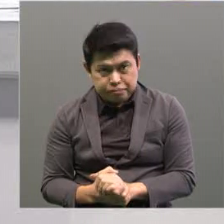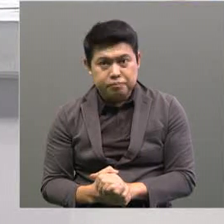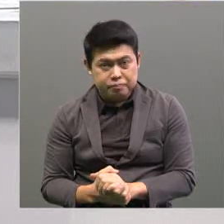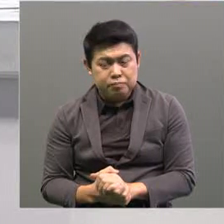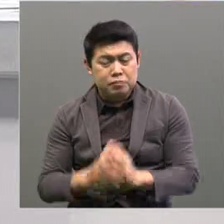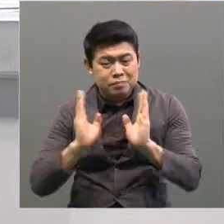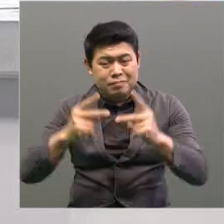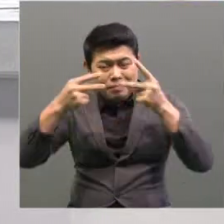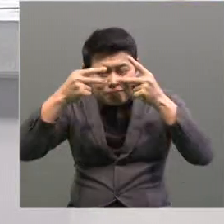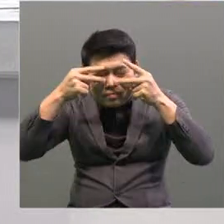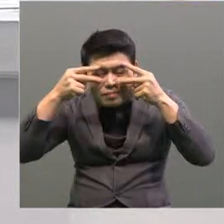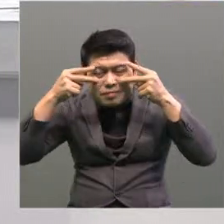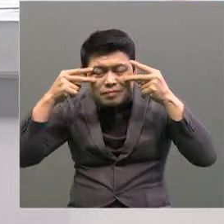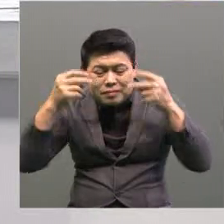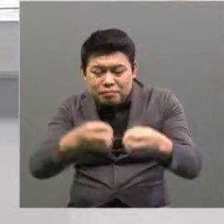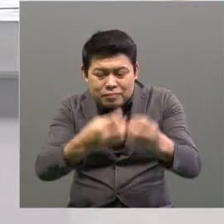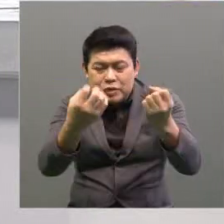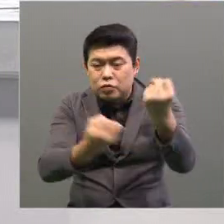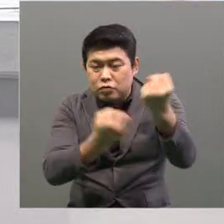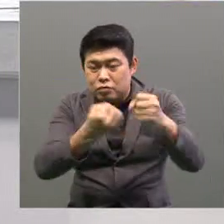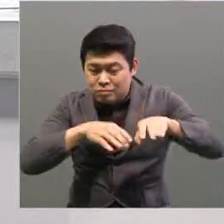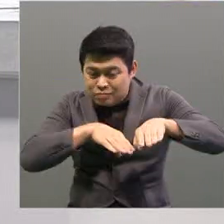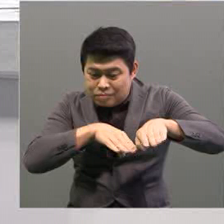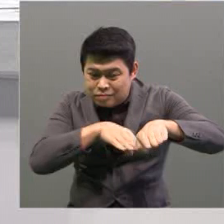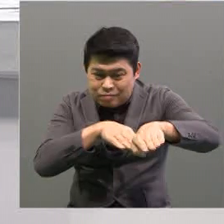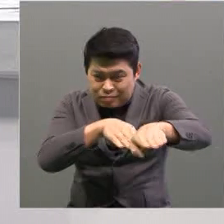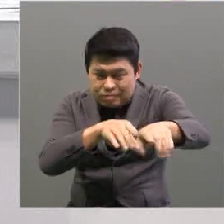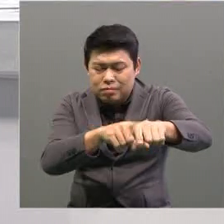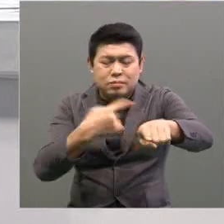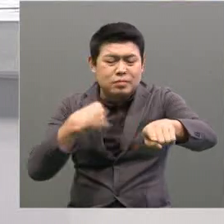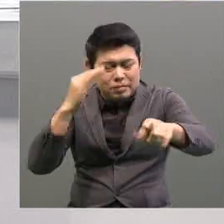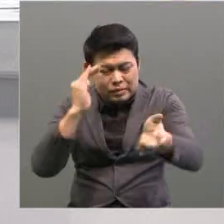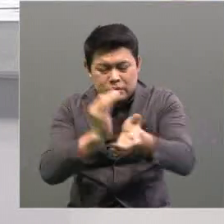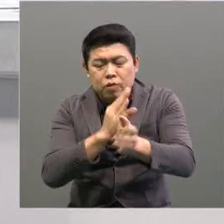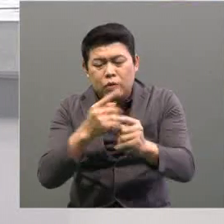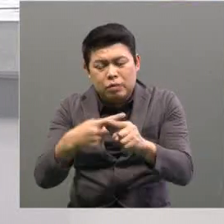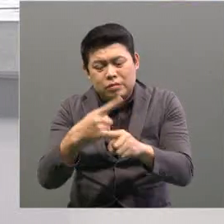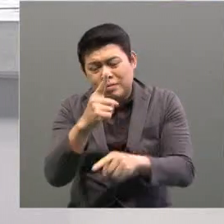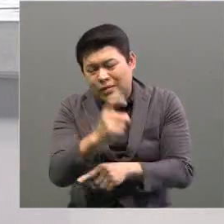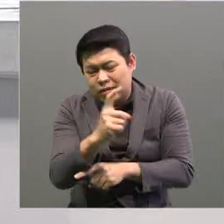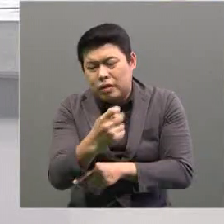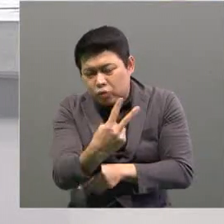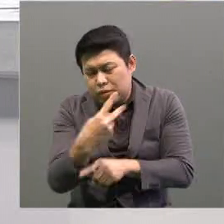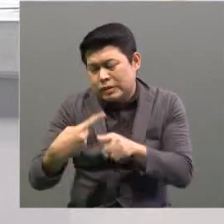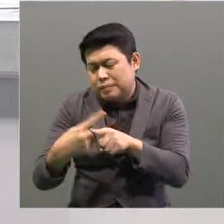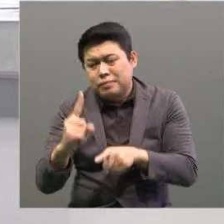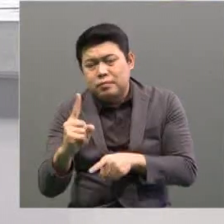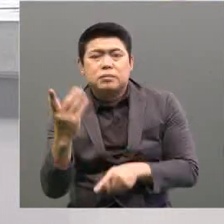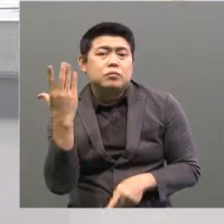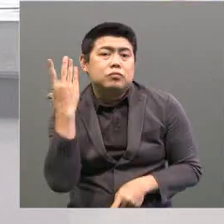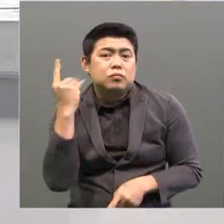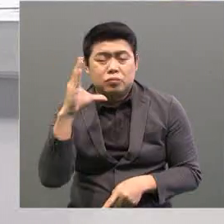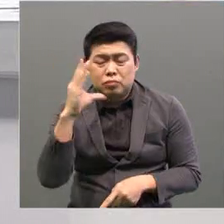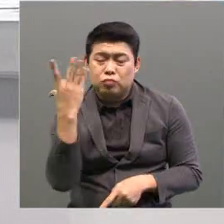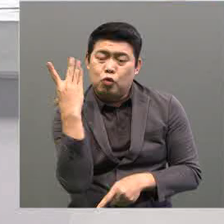ส่วนเหตุการณ์คนร้ายลอบวางระเบิดขบวนรถของคณะแม่ทัพภาคที่4แล้วก็มีเจ้าหน้าที่เสียชีวิต2นายได้รับบาดเจ็บอีก1นายซึ่งเกิดขึ้นเมื่อว